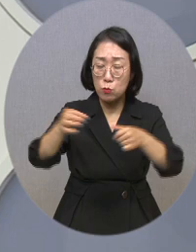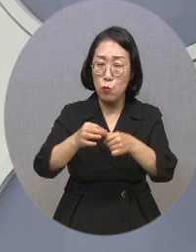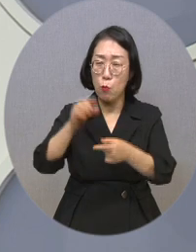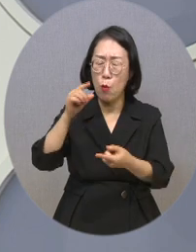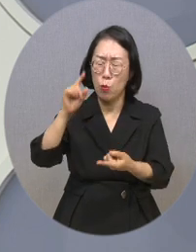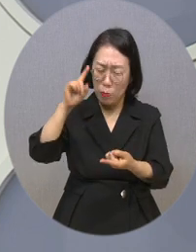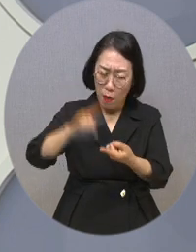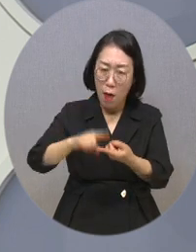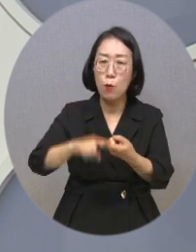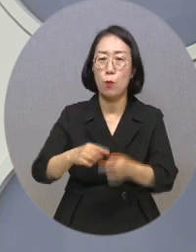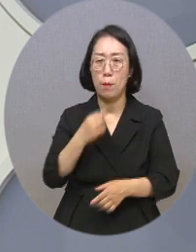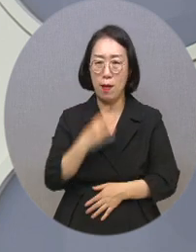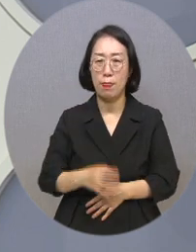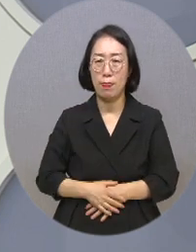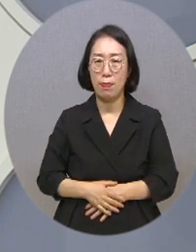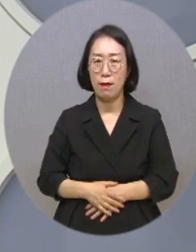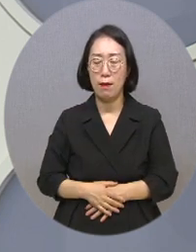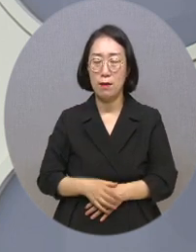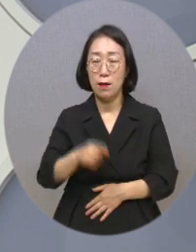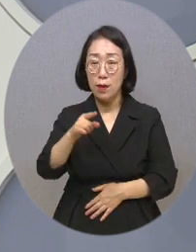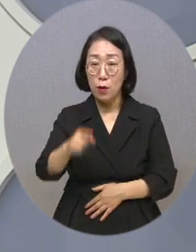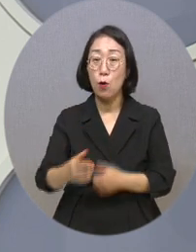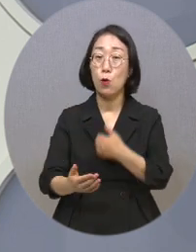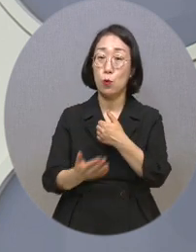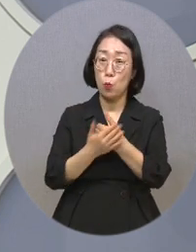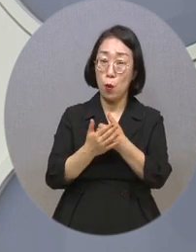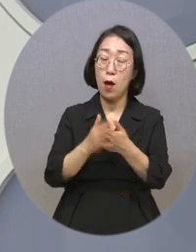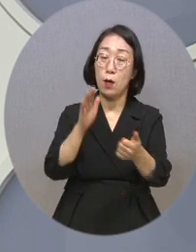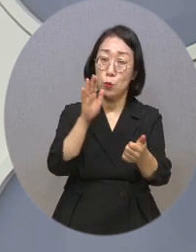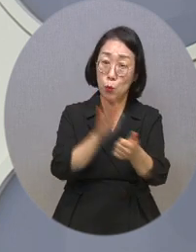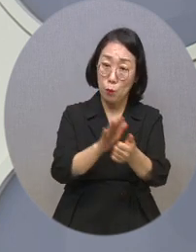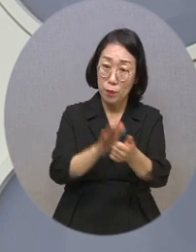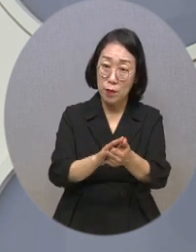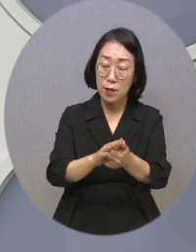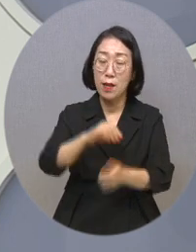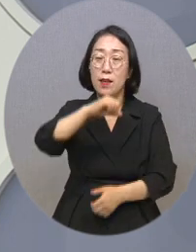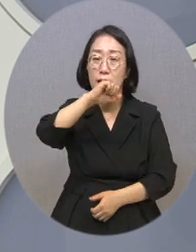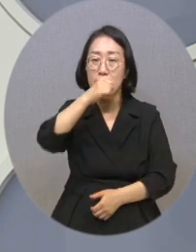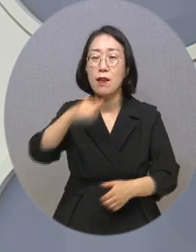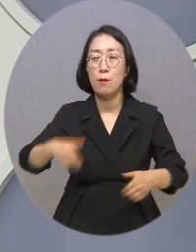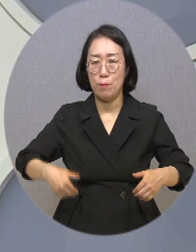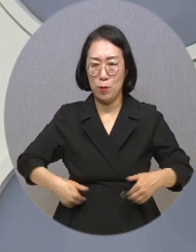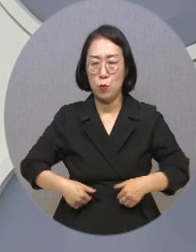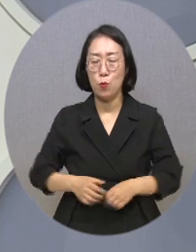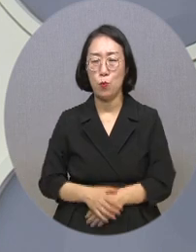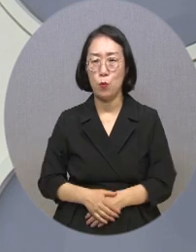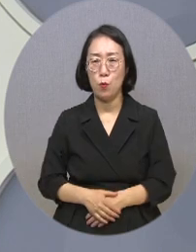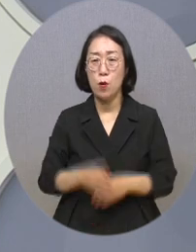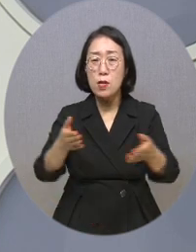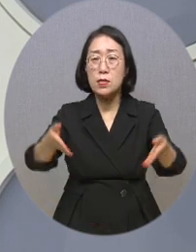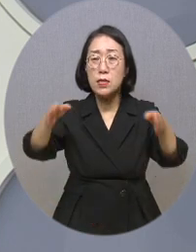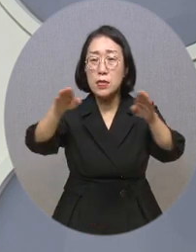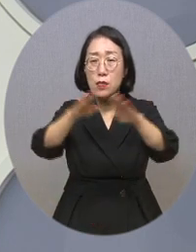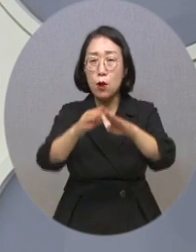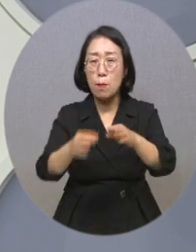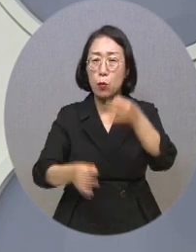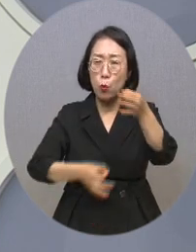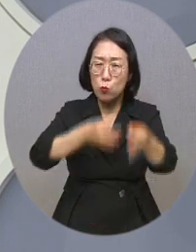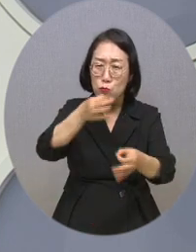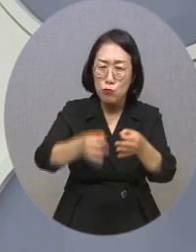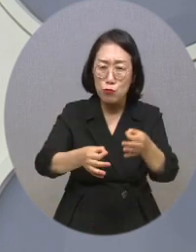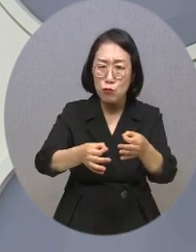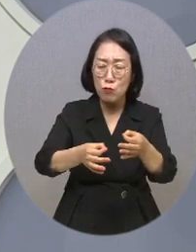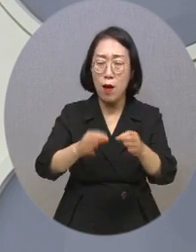이제 그런 사단법인을 도와주는 예산도 필요하다. 어떻게 저기 그 시설만 그거는